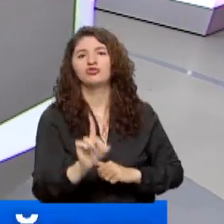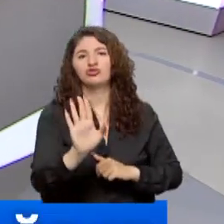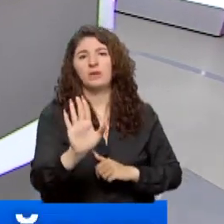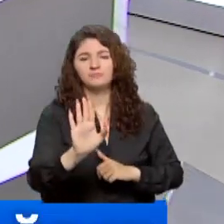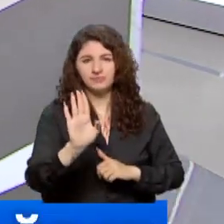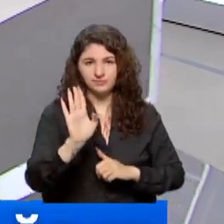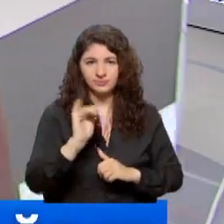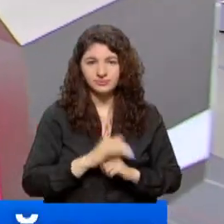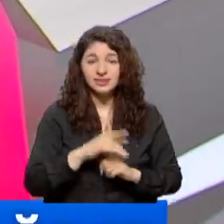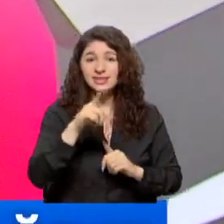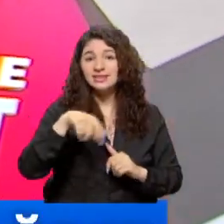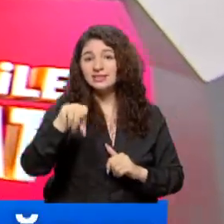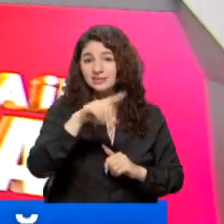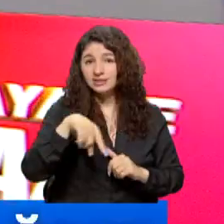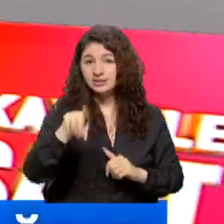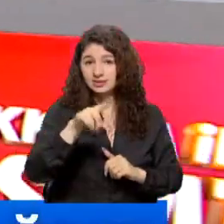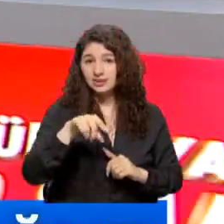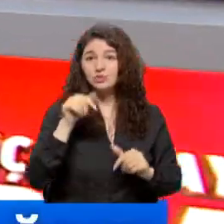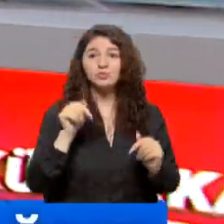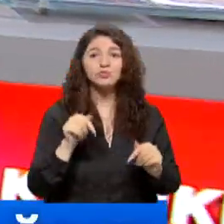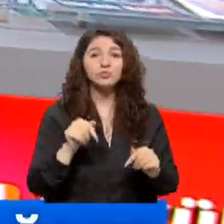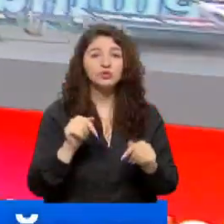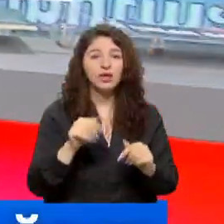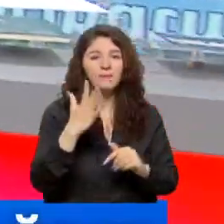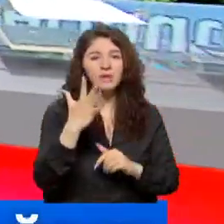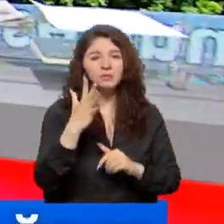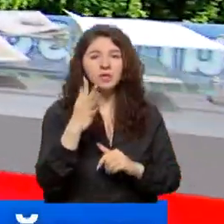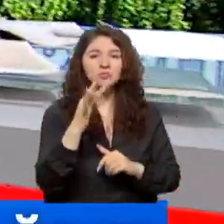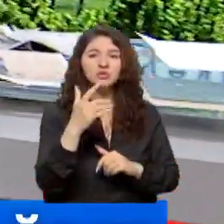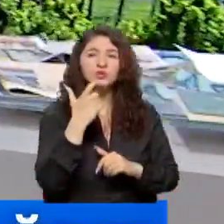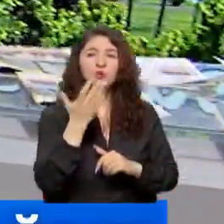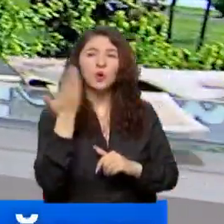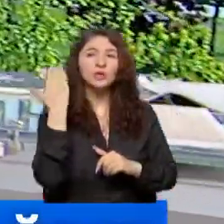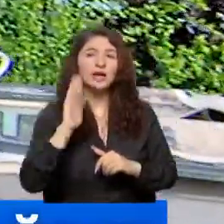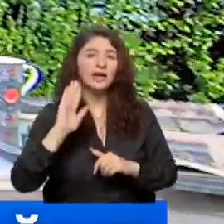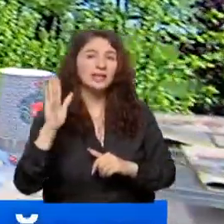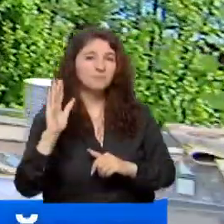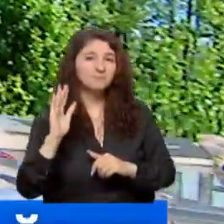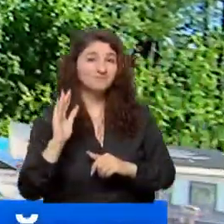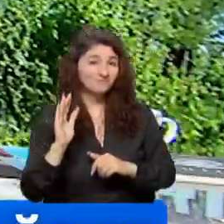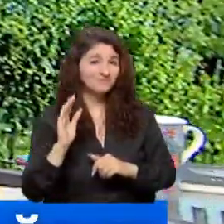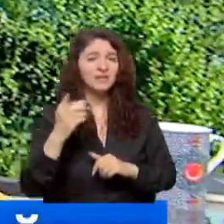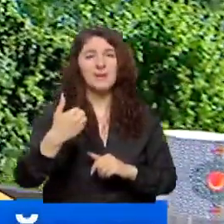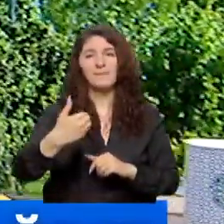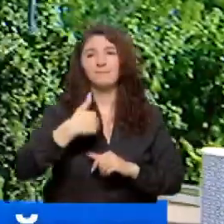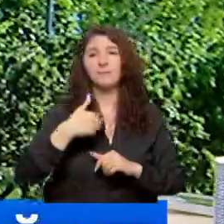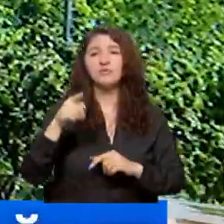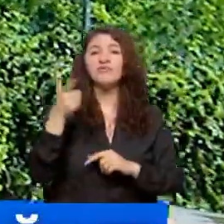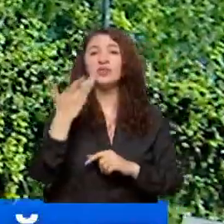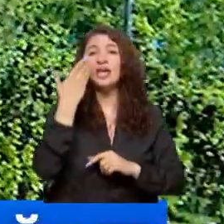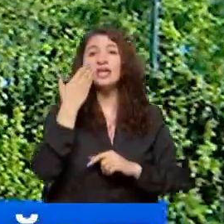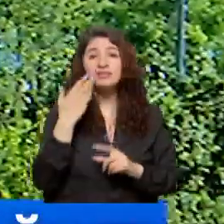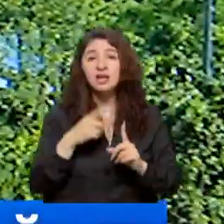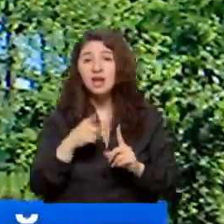önce Allah sizi bundan beş beş buçuk yıl öncesine götüreceğim Ben bu